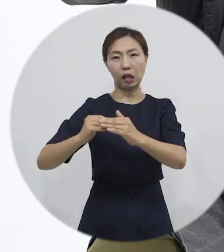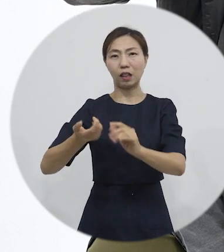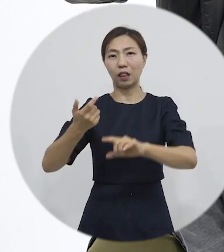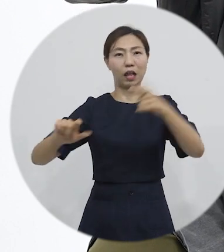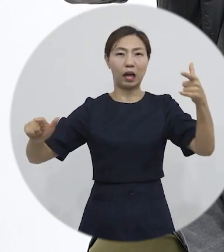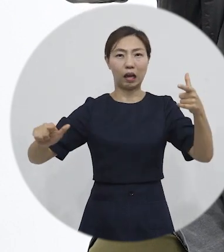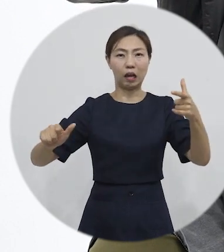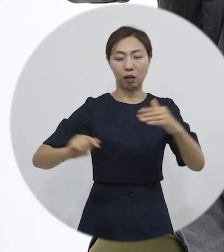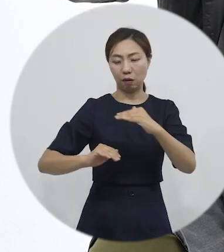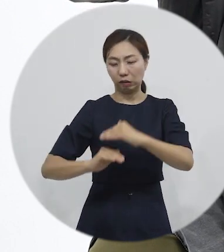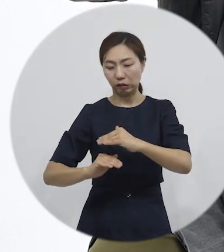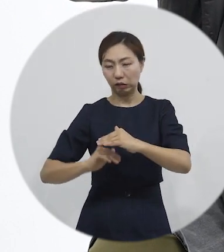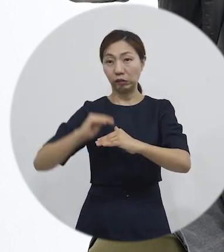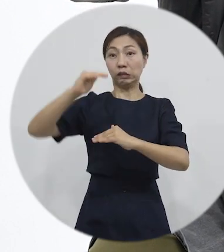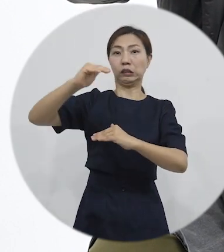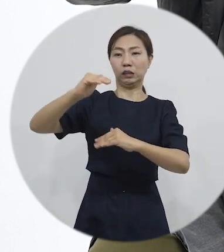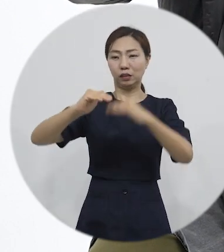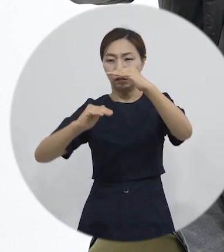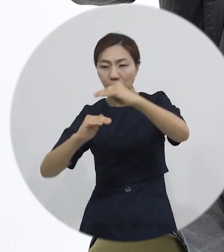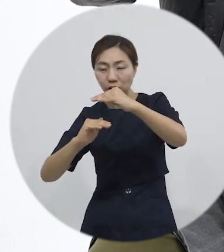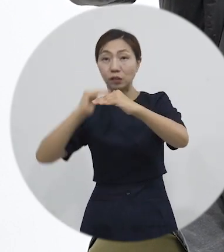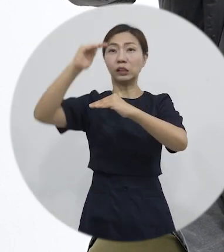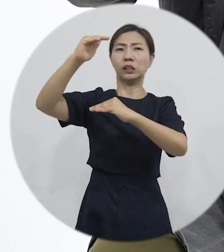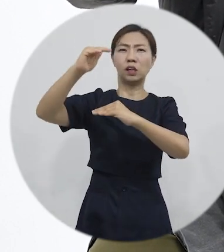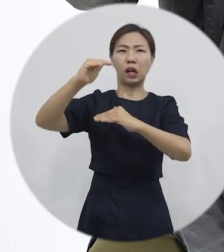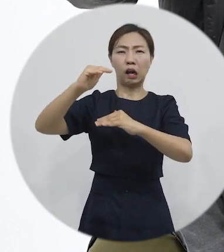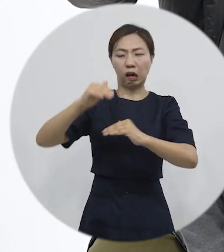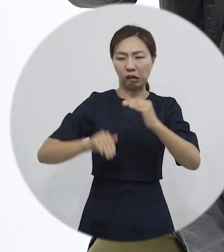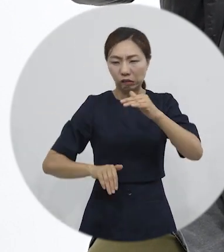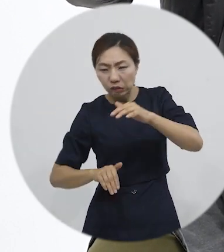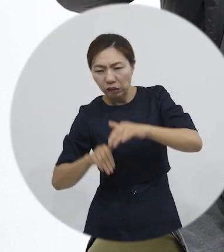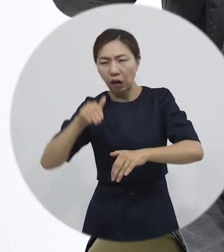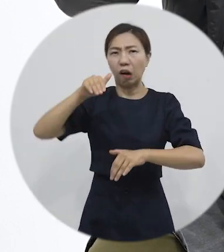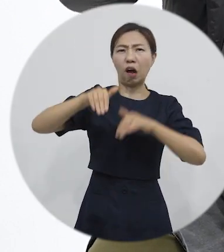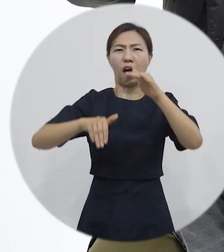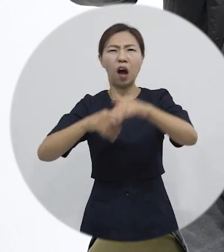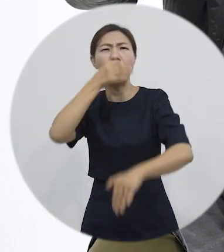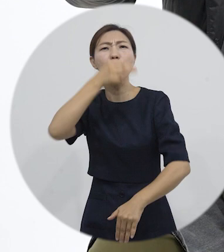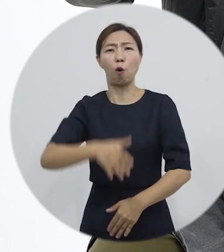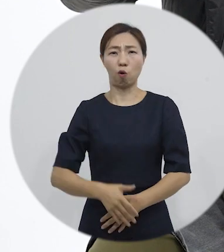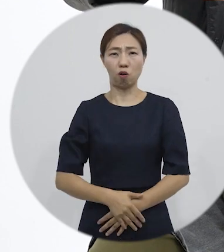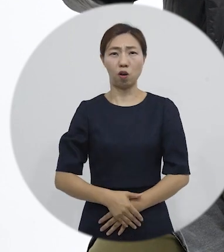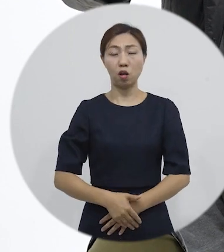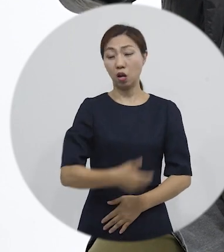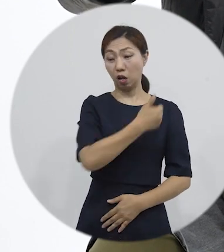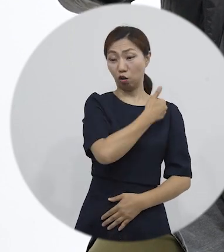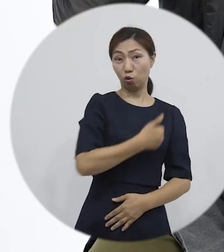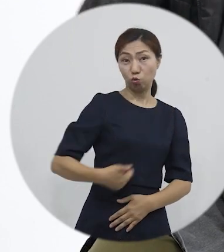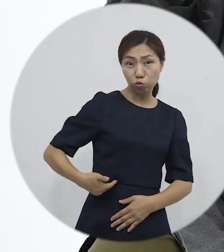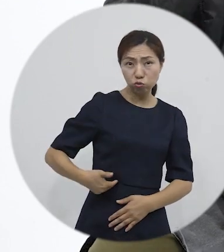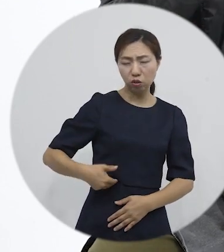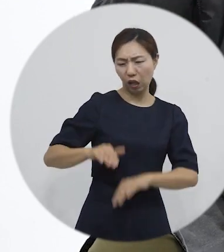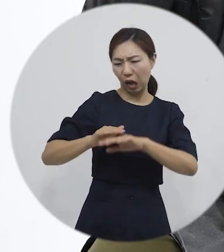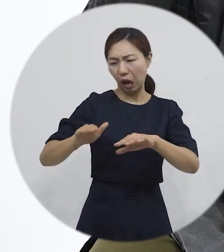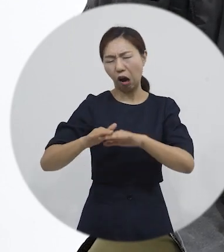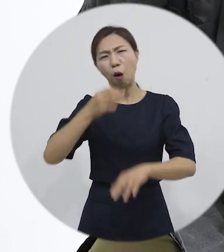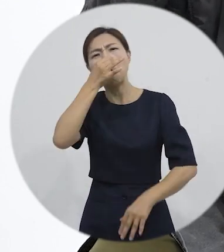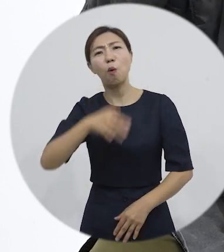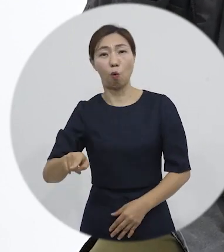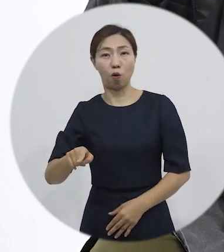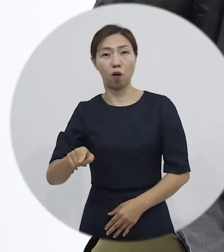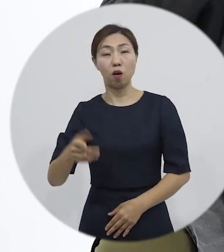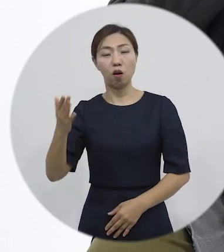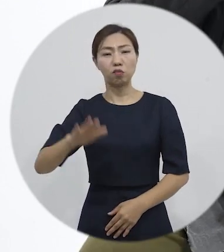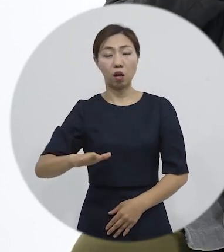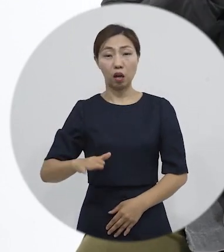그게 되게 짧아요. 그래서 이거를 구나 내지는 동에서 민원으로 해결하기에는 조금 너무 사소합니다. 근데 그걸 이용하는